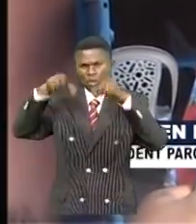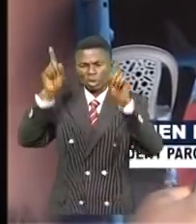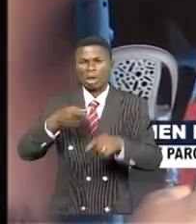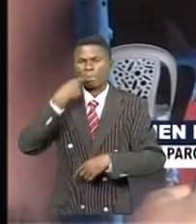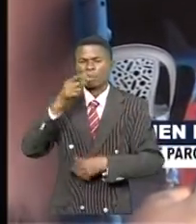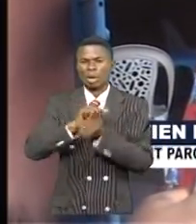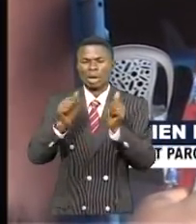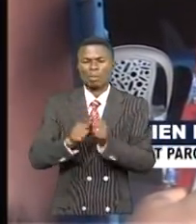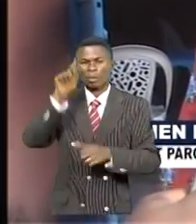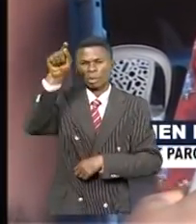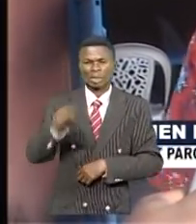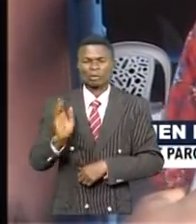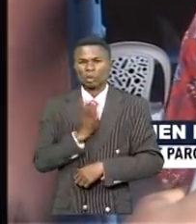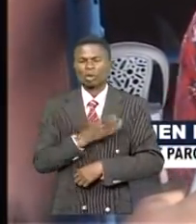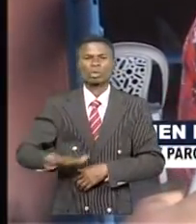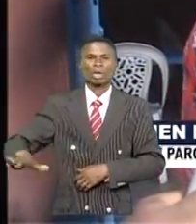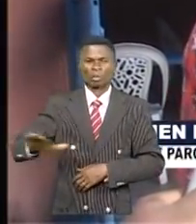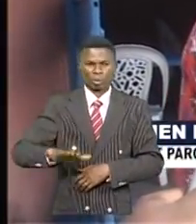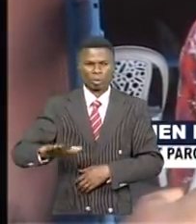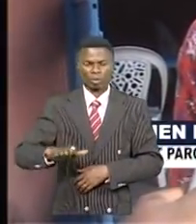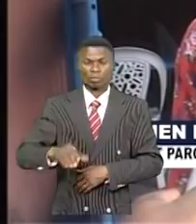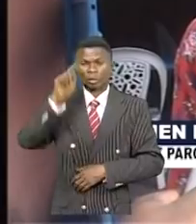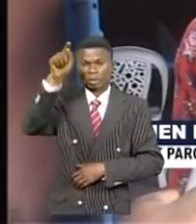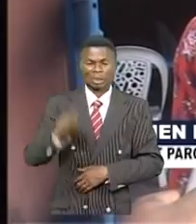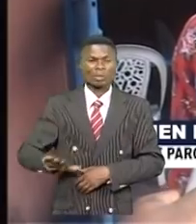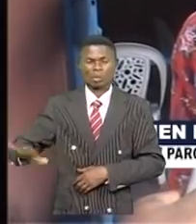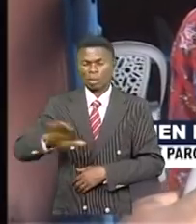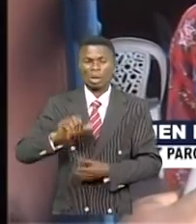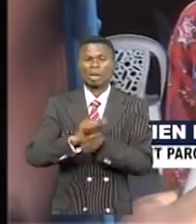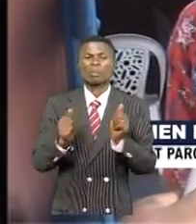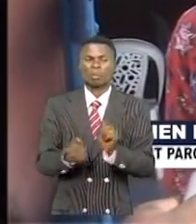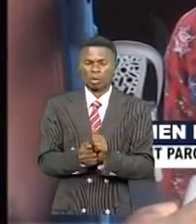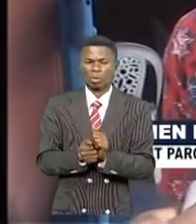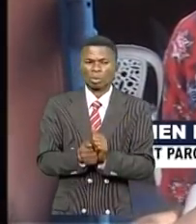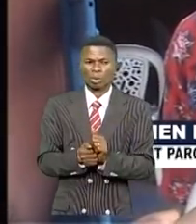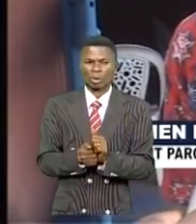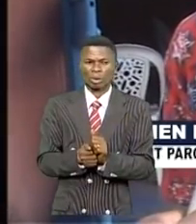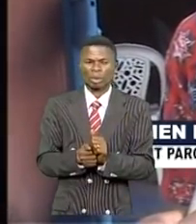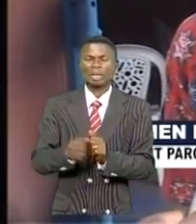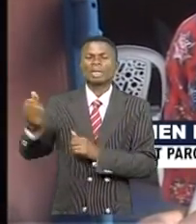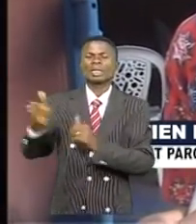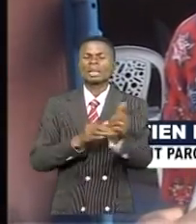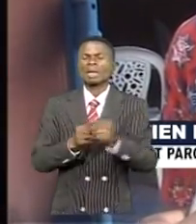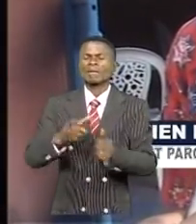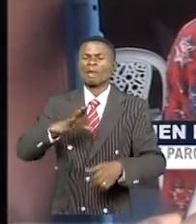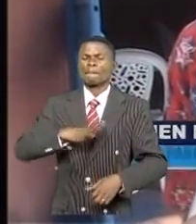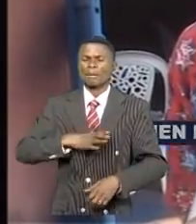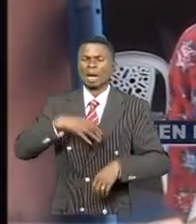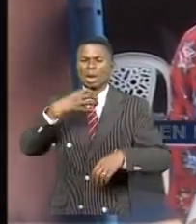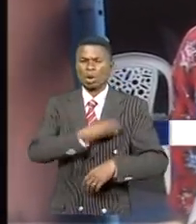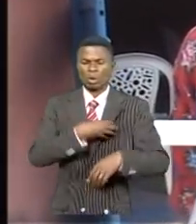de la balkanisation. La balkanisation est un problème qui déchire le cœur des